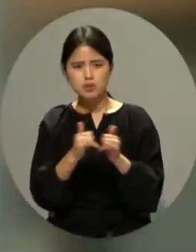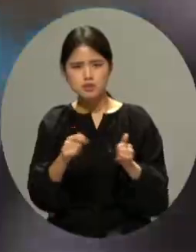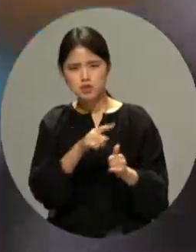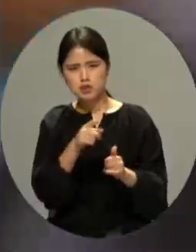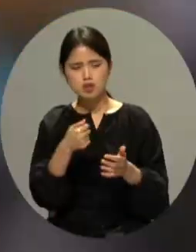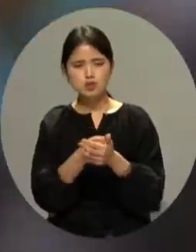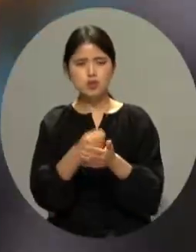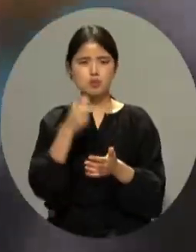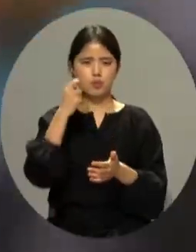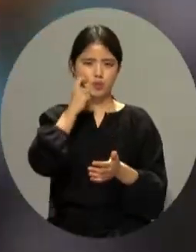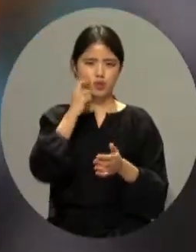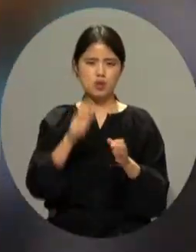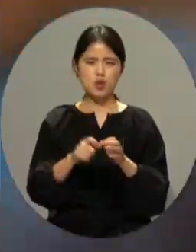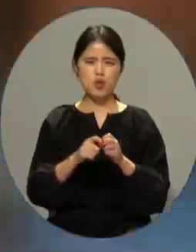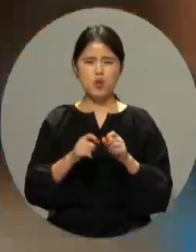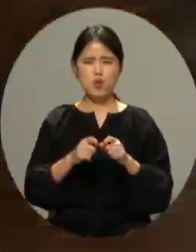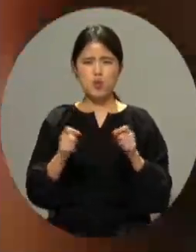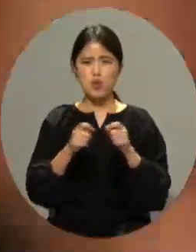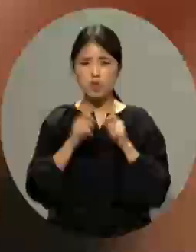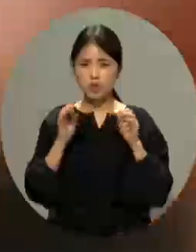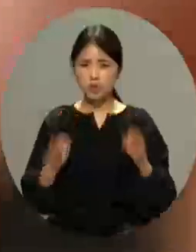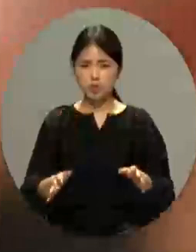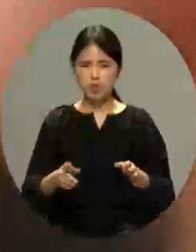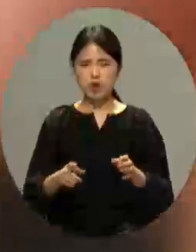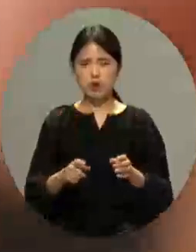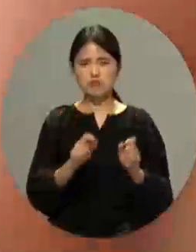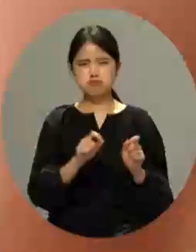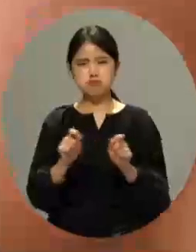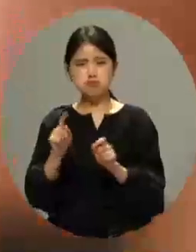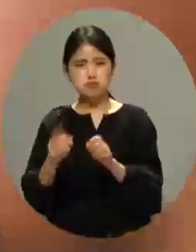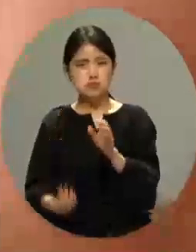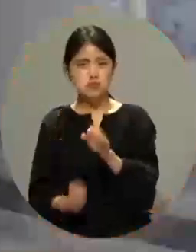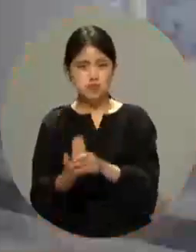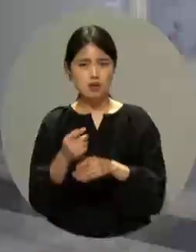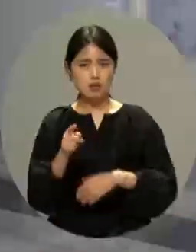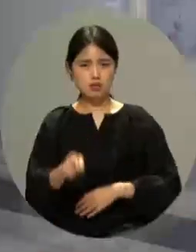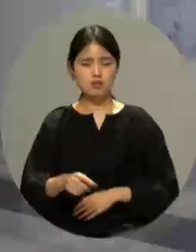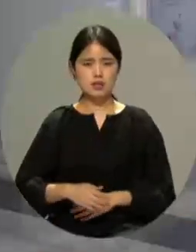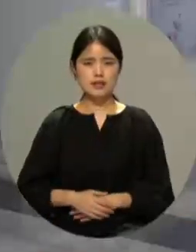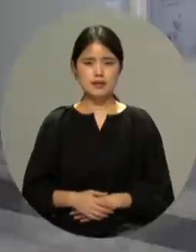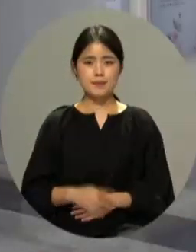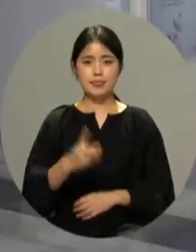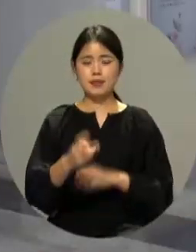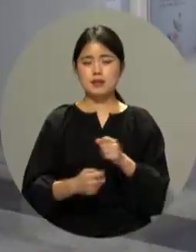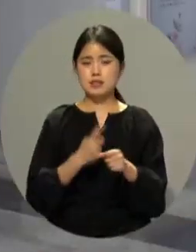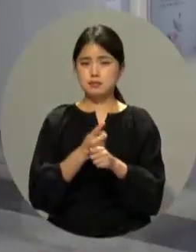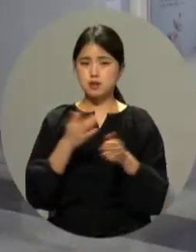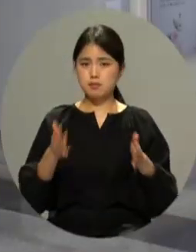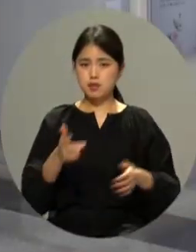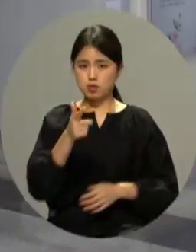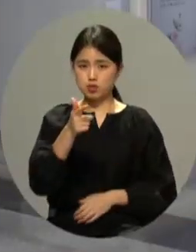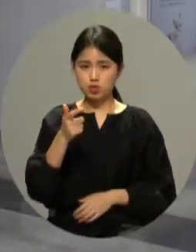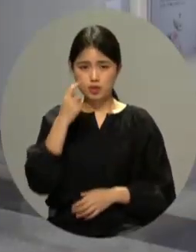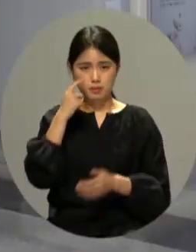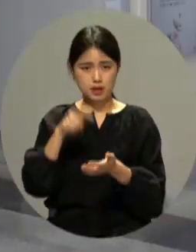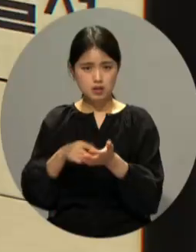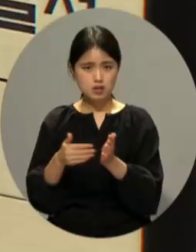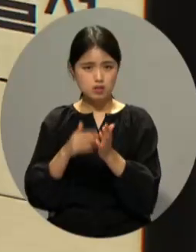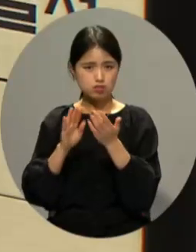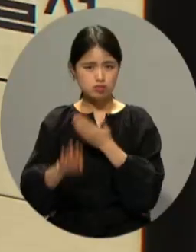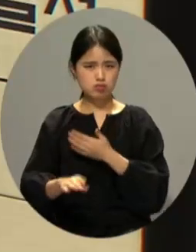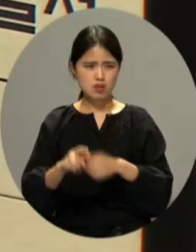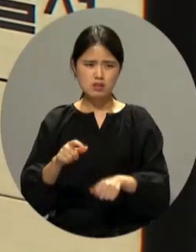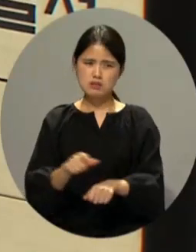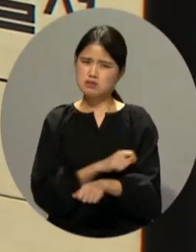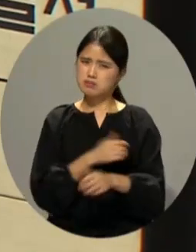오랫동안 잠자고 있던 장기미재 백경사 피살 사건 21년 만에 총기가 발견된 뒤에도